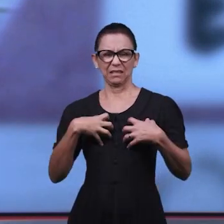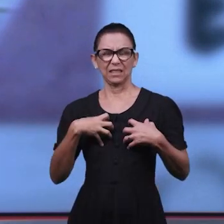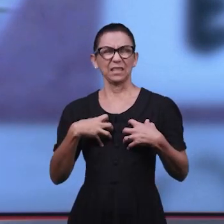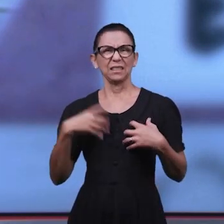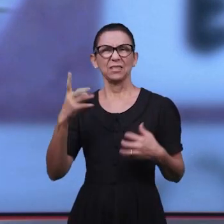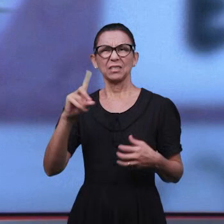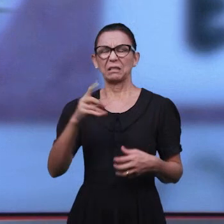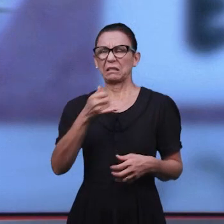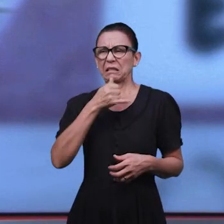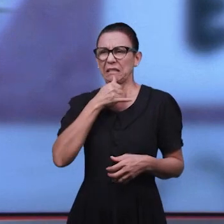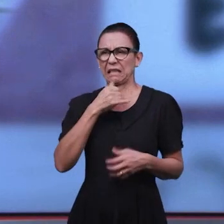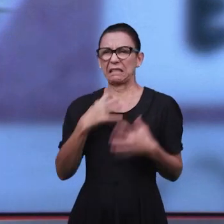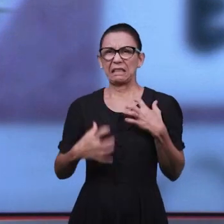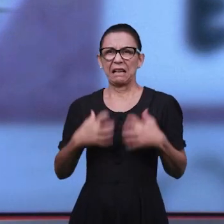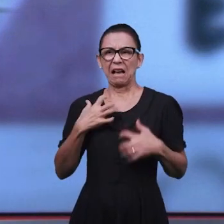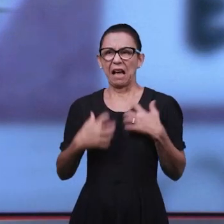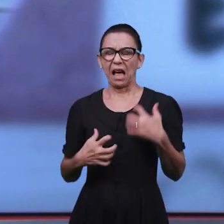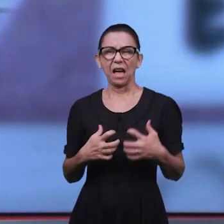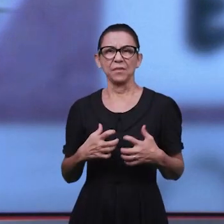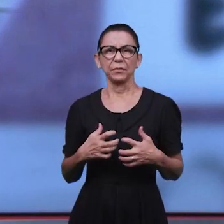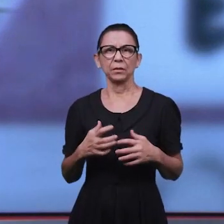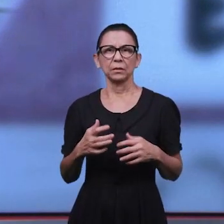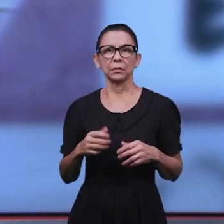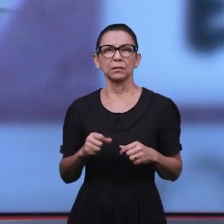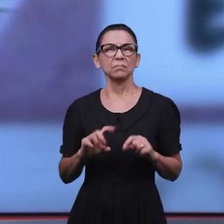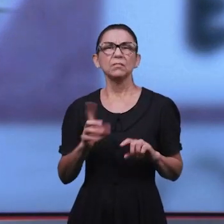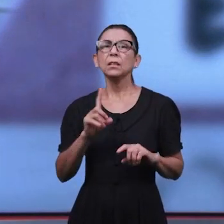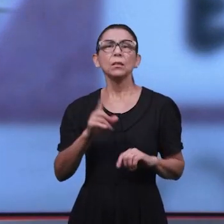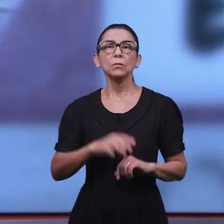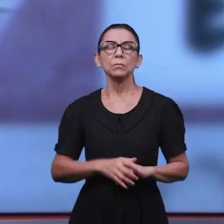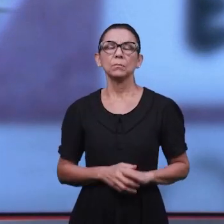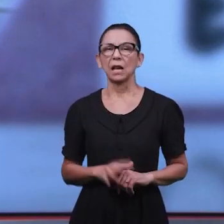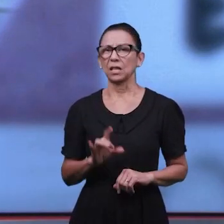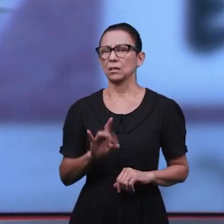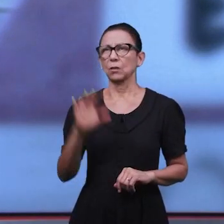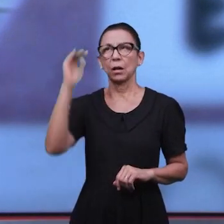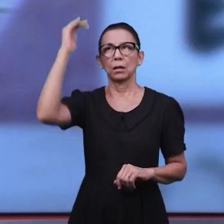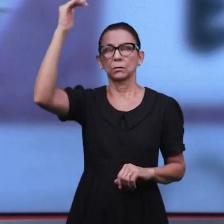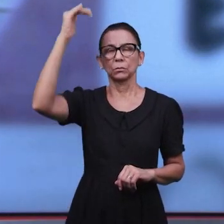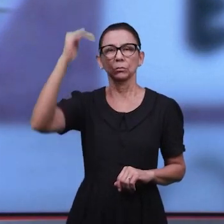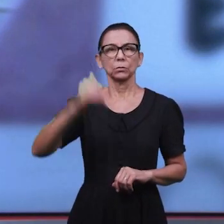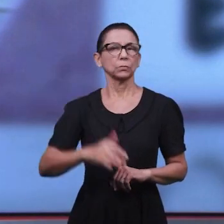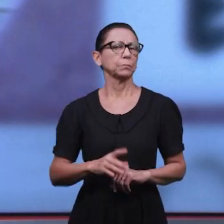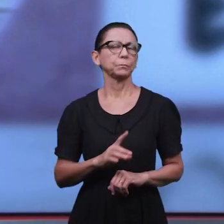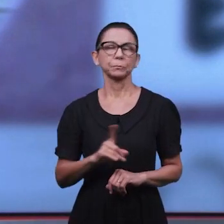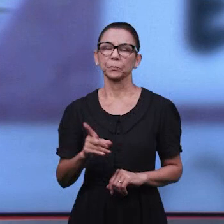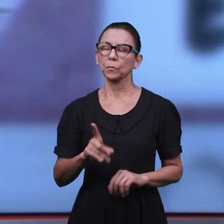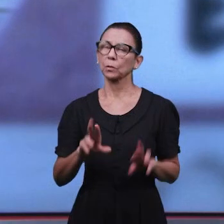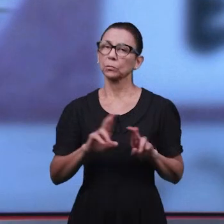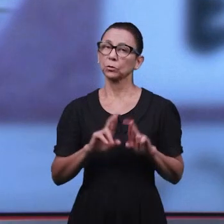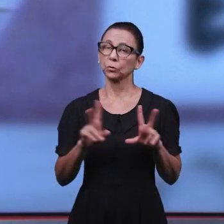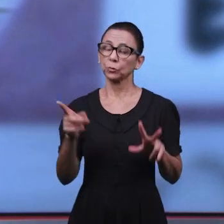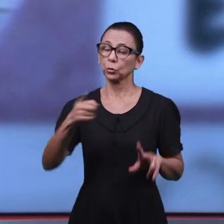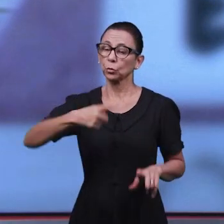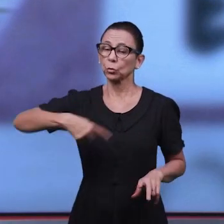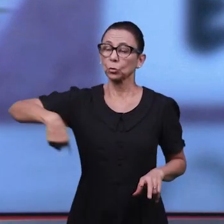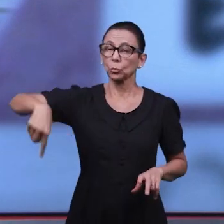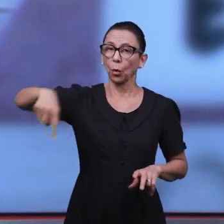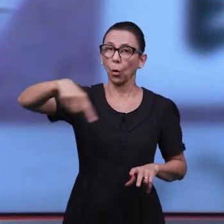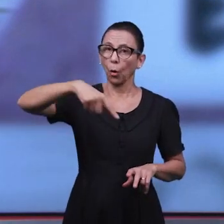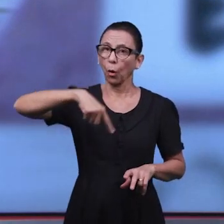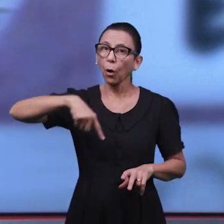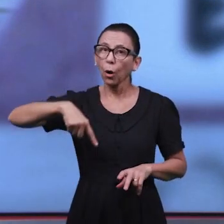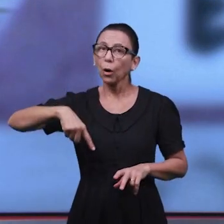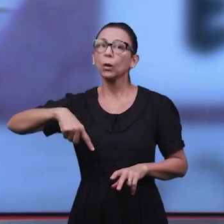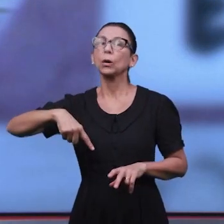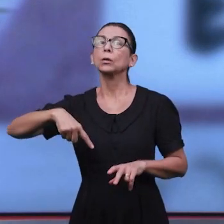sont pas frustrés, n'ont pas de haine. Ces sentiments sont exclusifs de la vie adulte. Non. Et ces sentiments